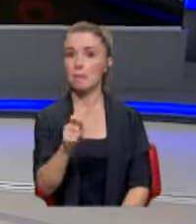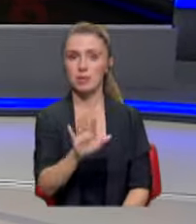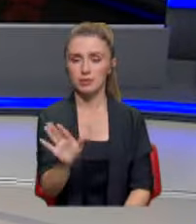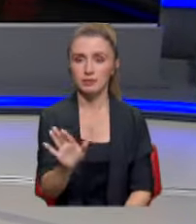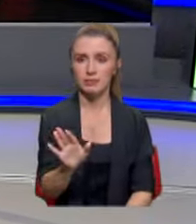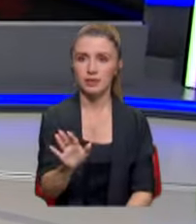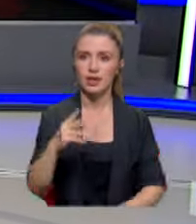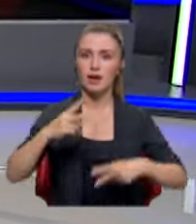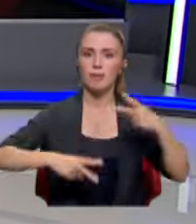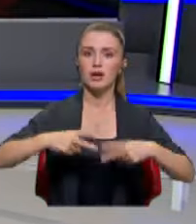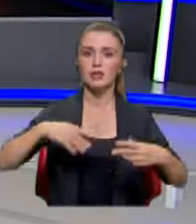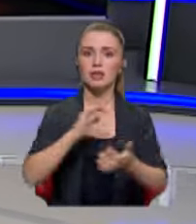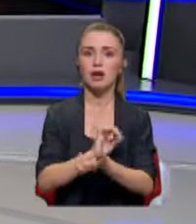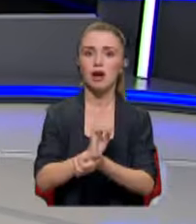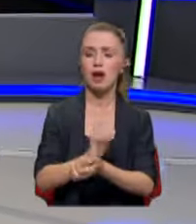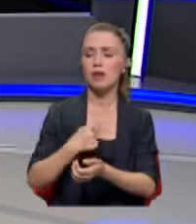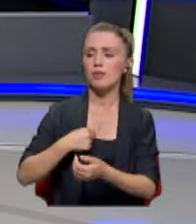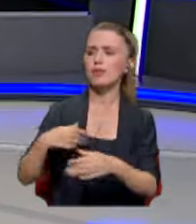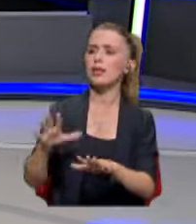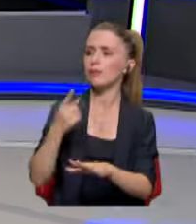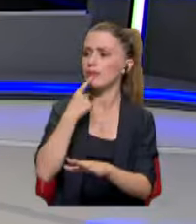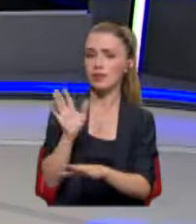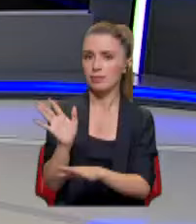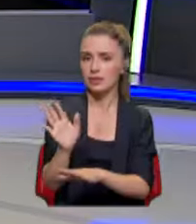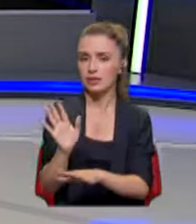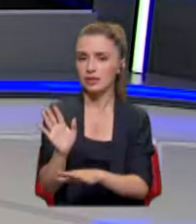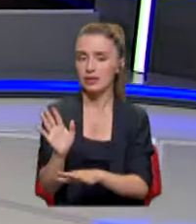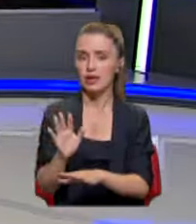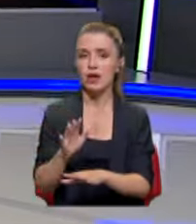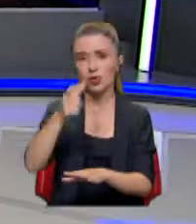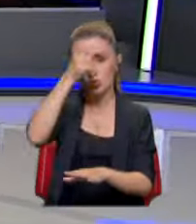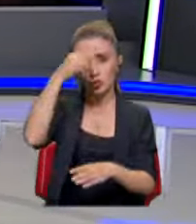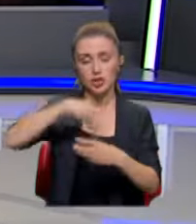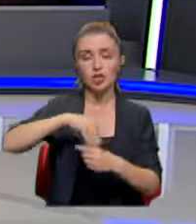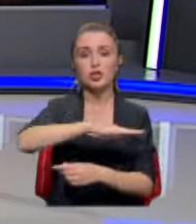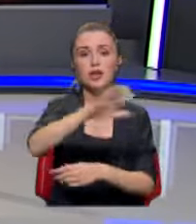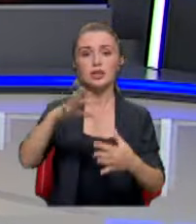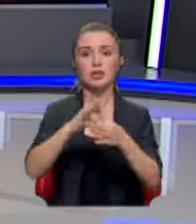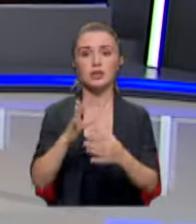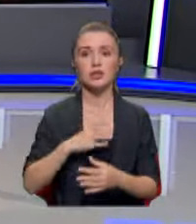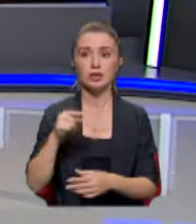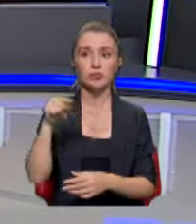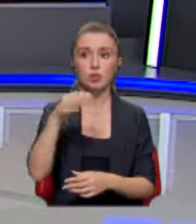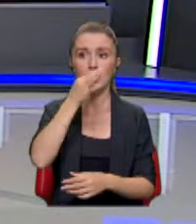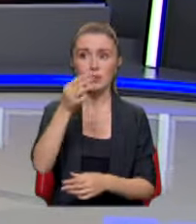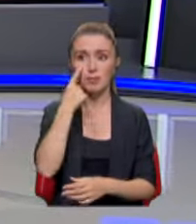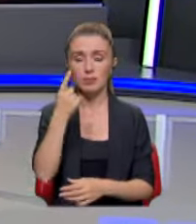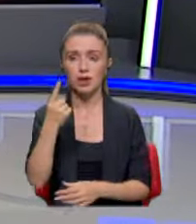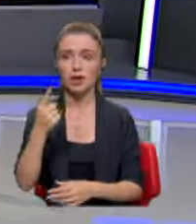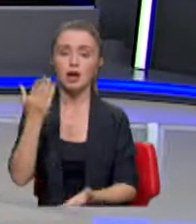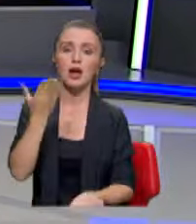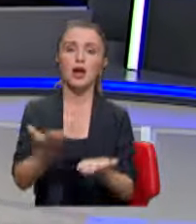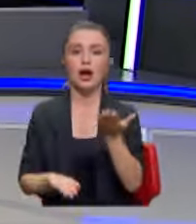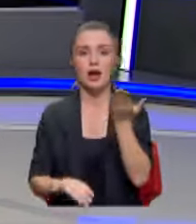Kimimizi böyle veli değilim, beni ilgilendirmiyor değil. Memleket adına dertlenen herkesi ilgilendiriyor. Şimdi sırada öyle bir haber var ki